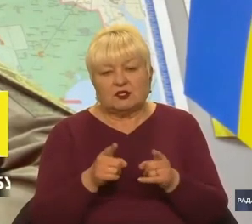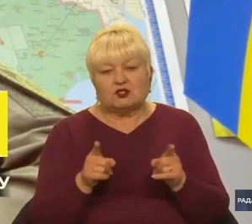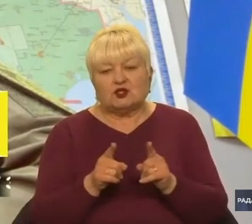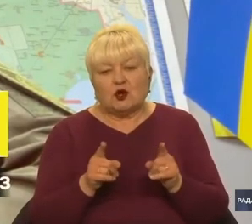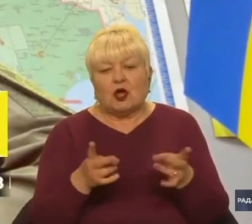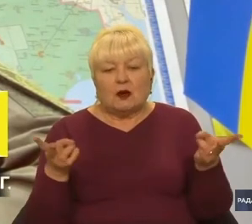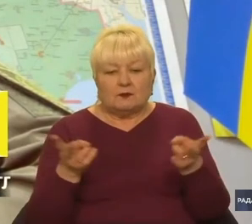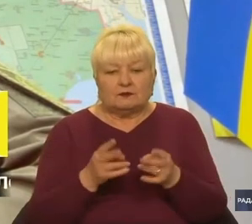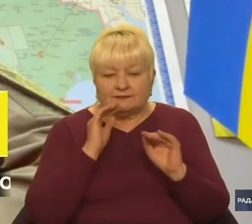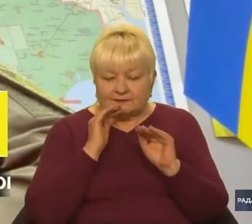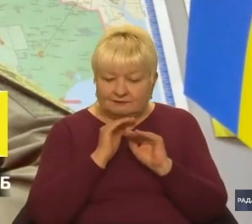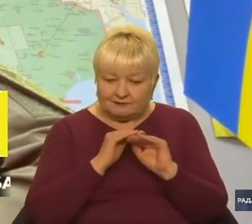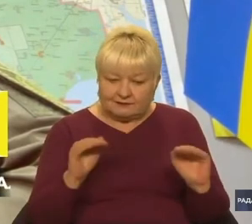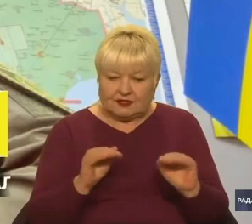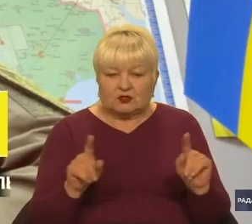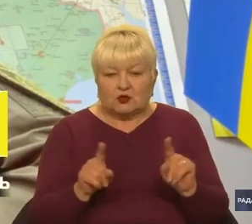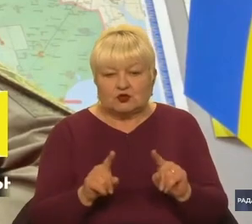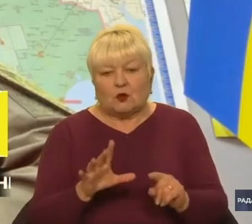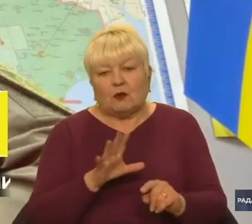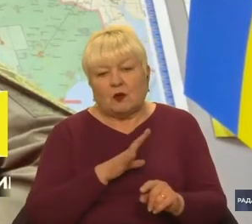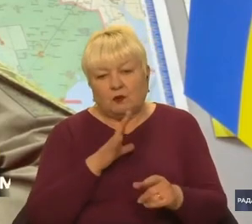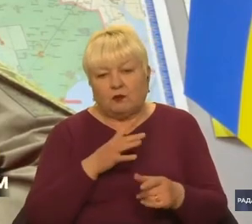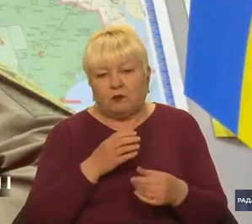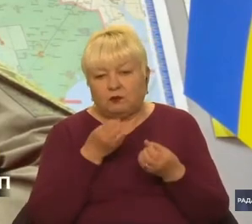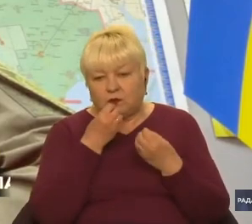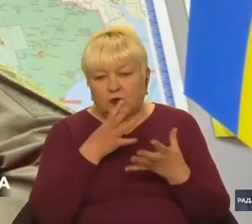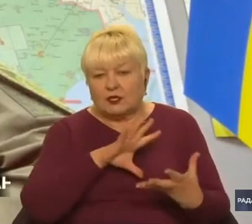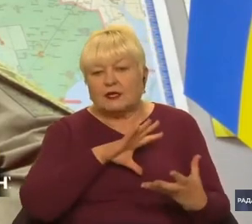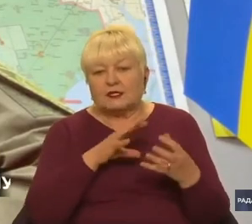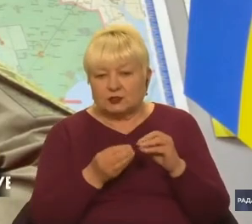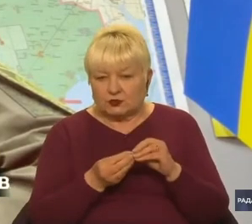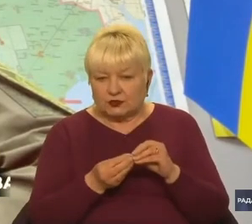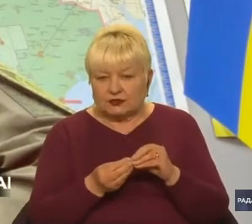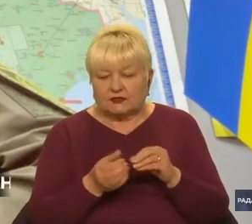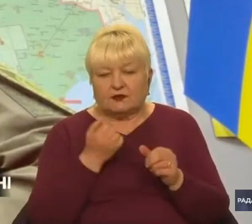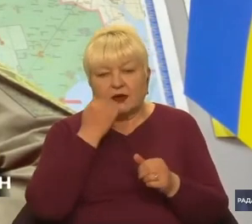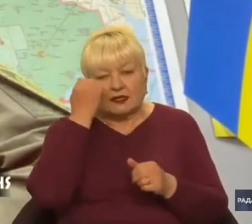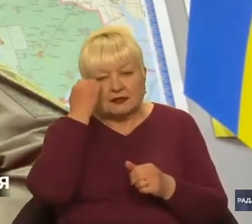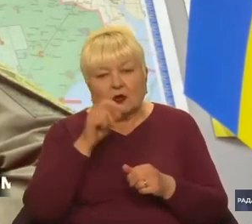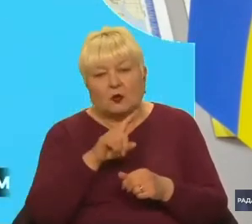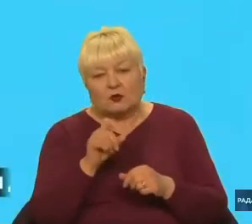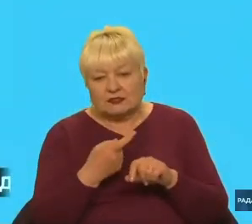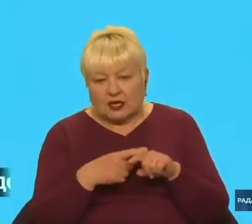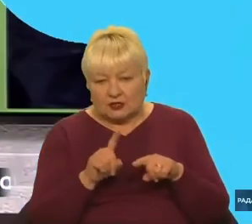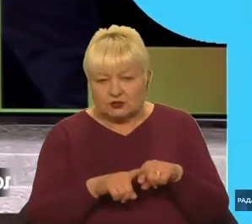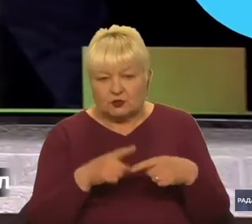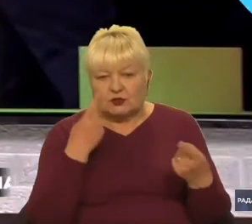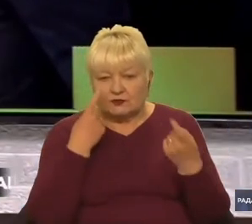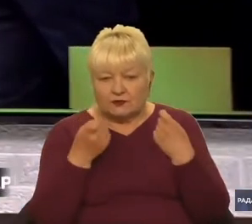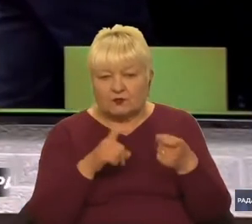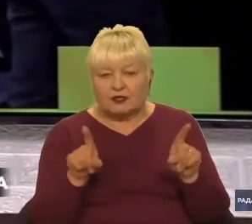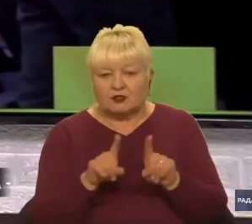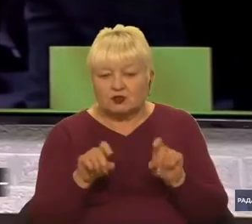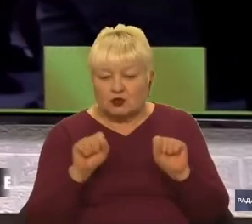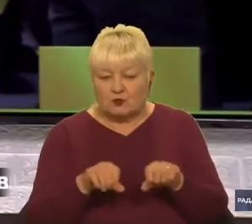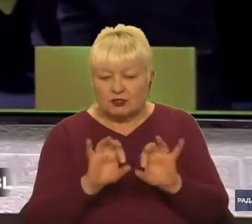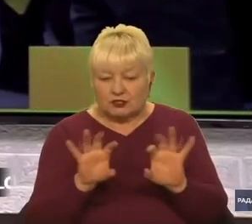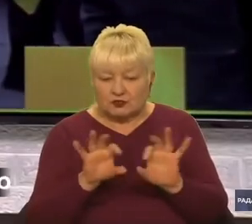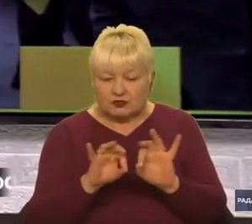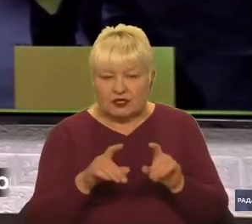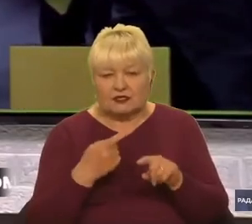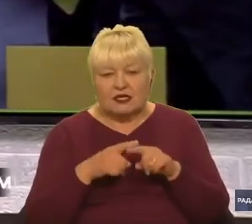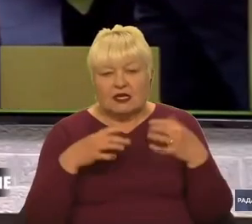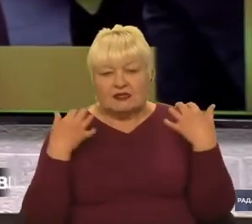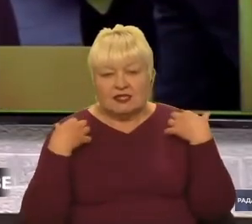того, аби бути результативними. Дякую, принаймні, за ту інформацію, яку могли оприлюднити. Олександр Прокудін,